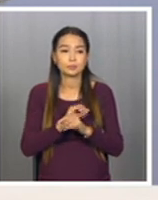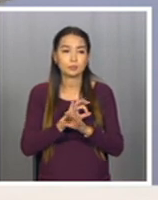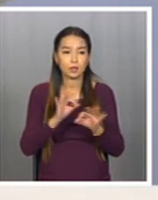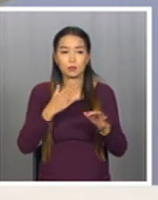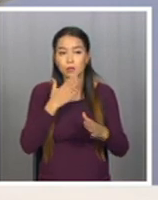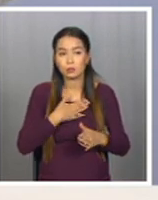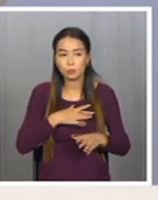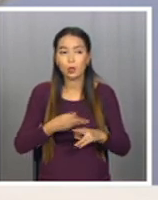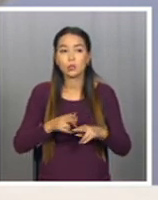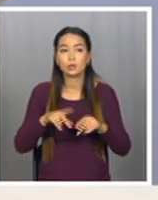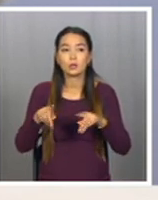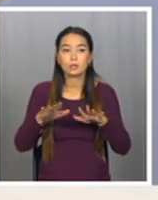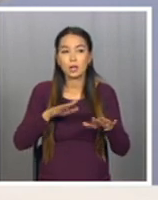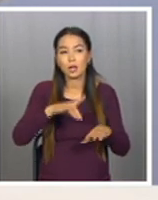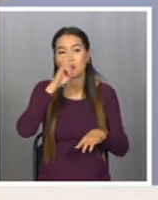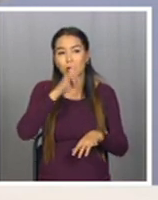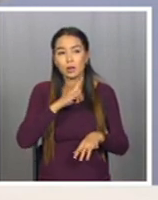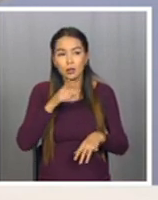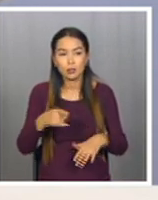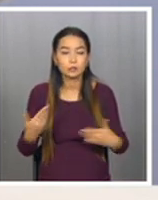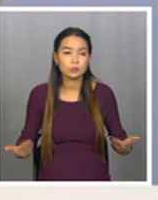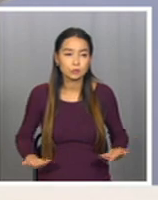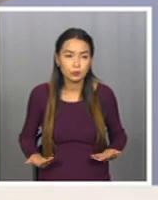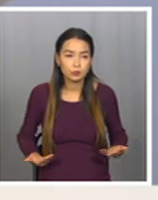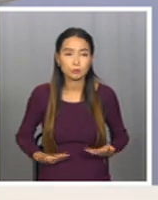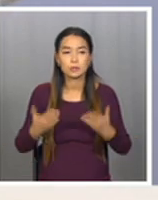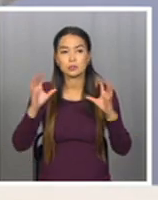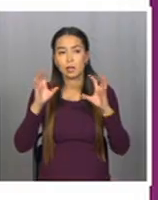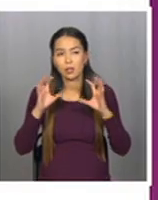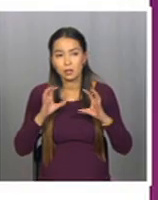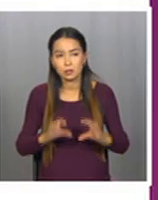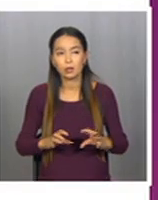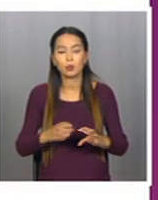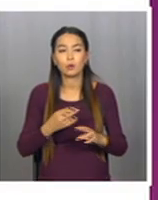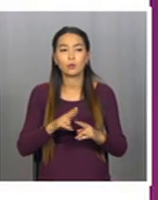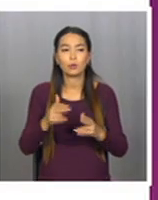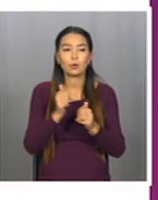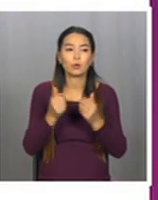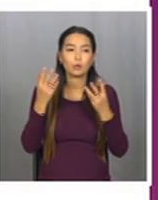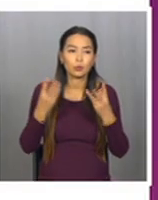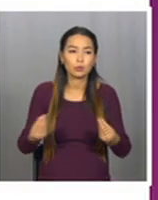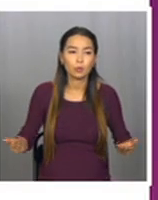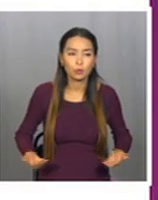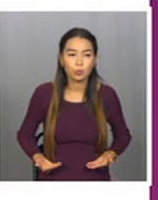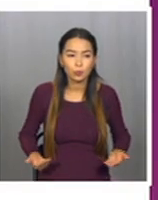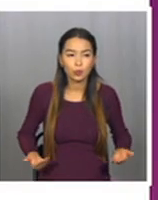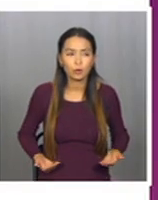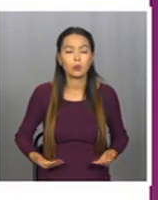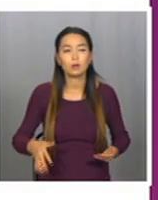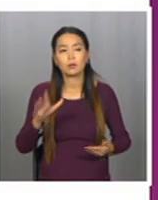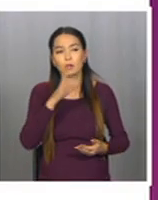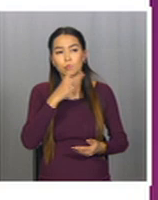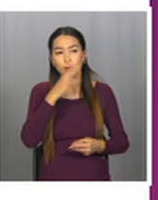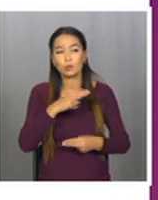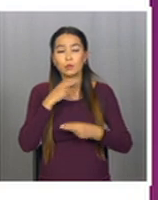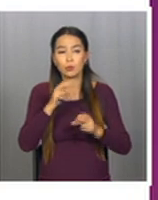кезде қазақтардың тұрмыс салты, олардың күнделікті өмірі өзгерді деуге болады.